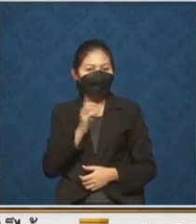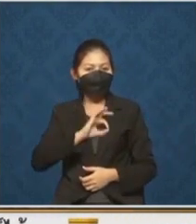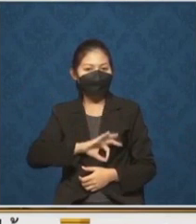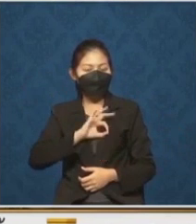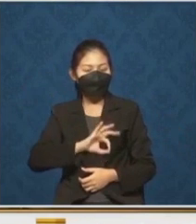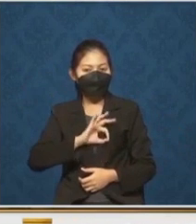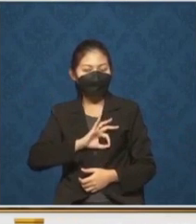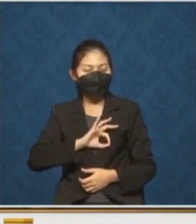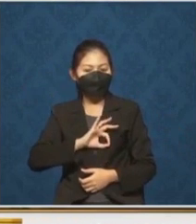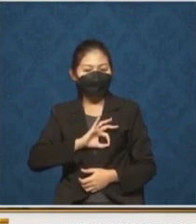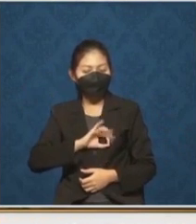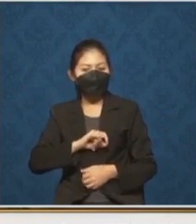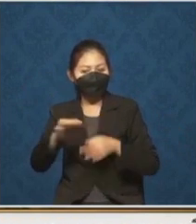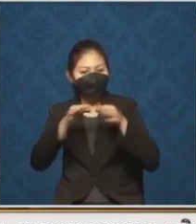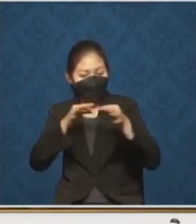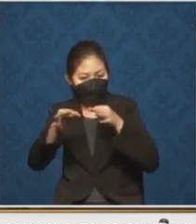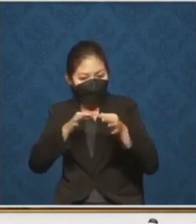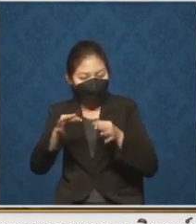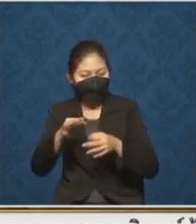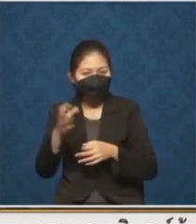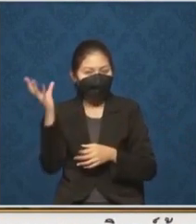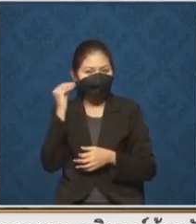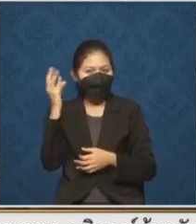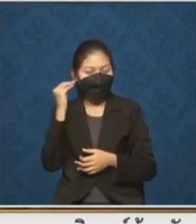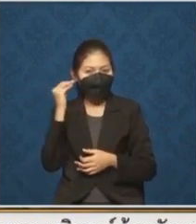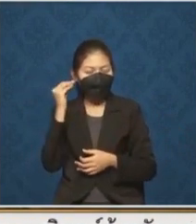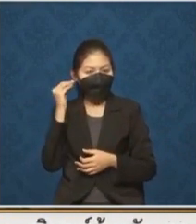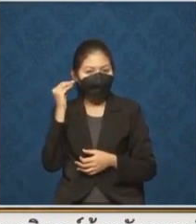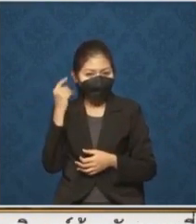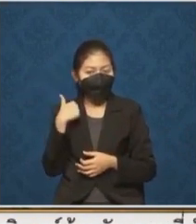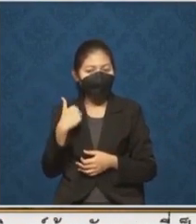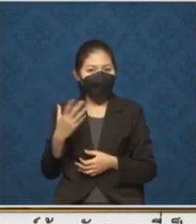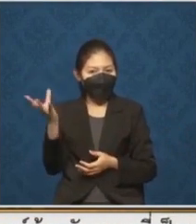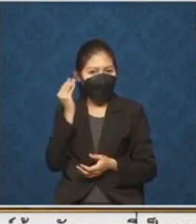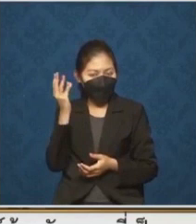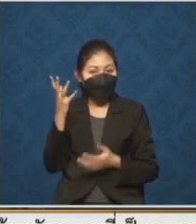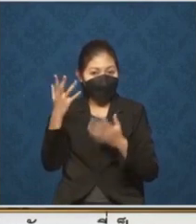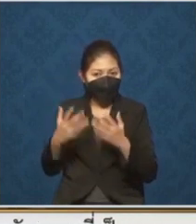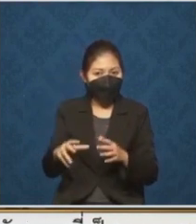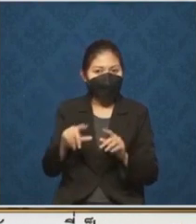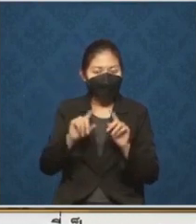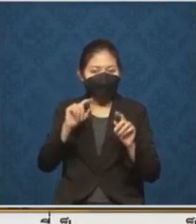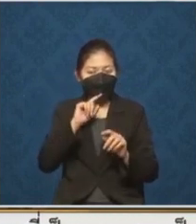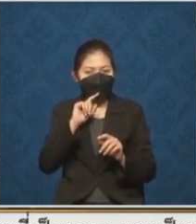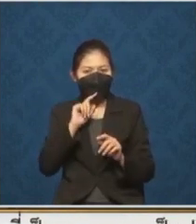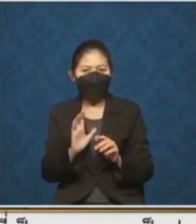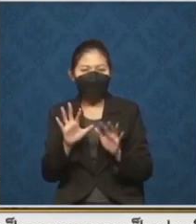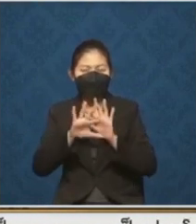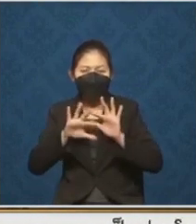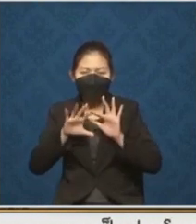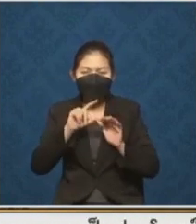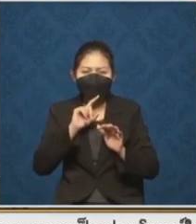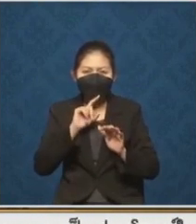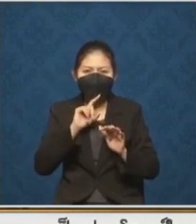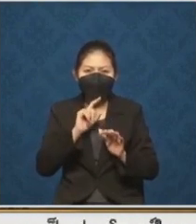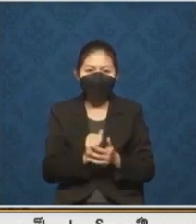ลทนายกชิดแง มันเป็ข้มูลที่ผมได้รับเหมือนกันแต่เปข้อมูลของคนเพียงไม่ถ